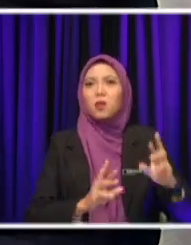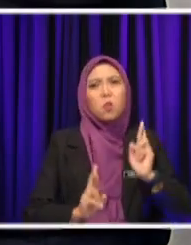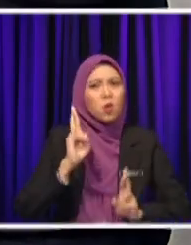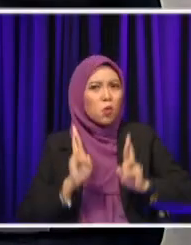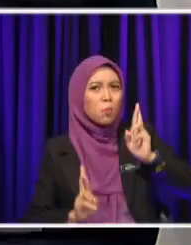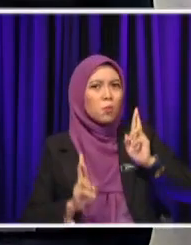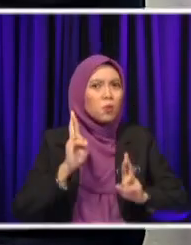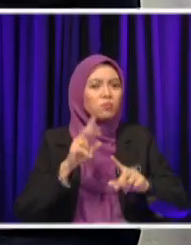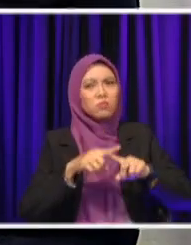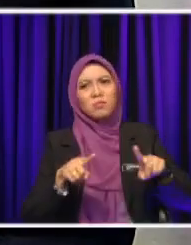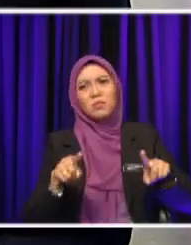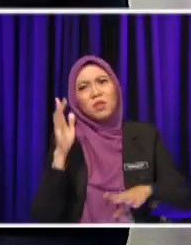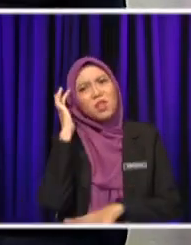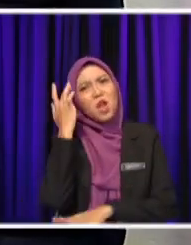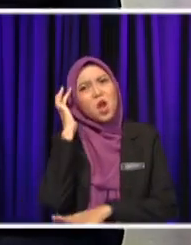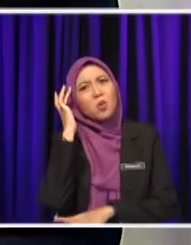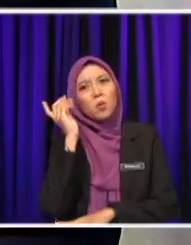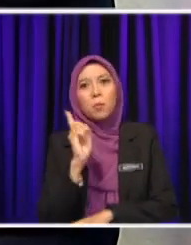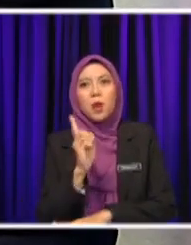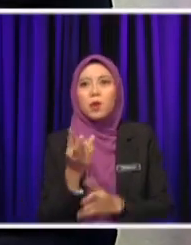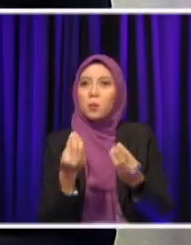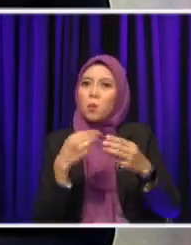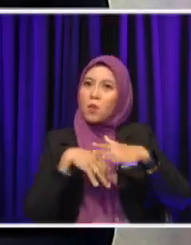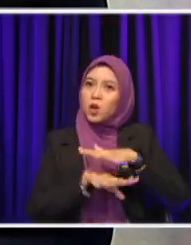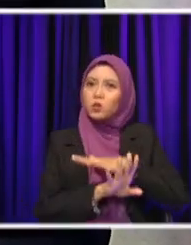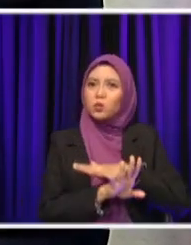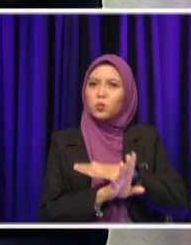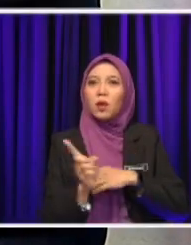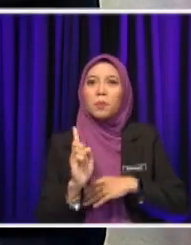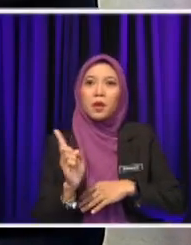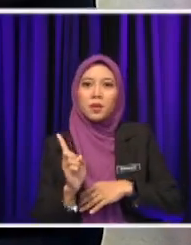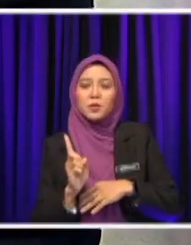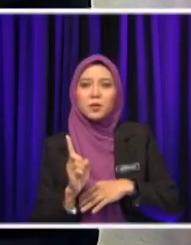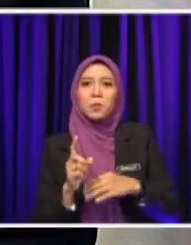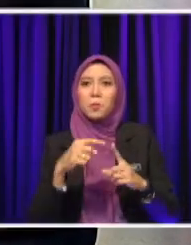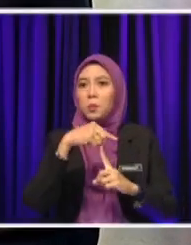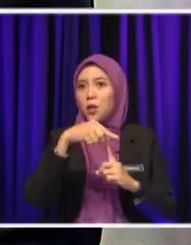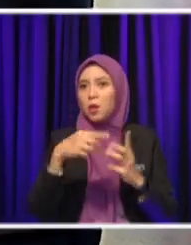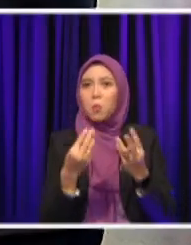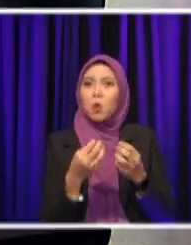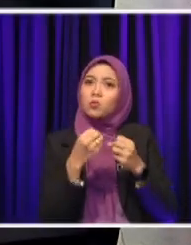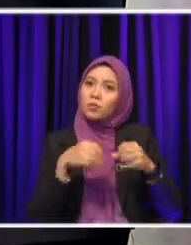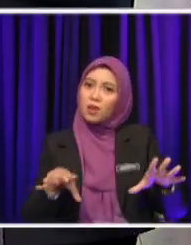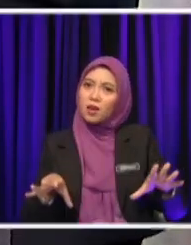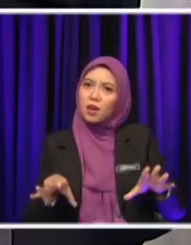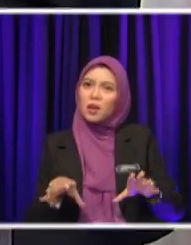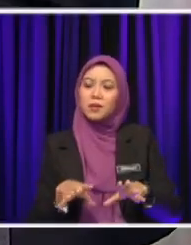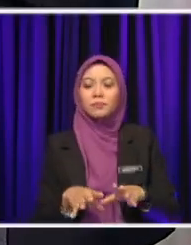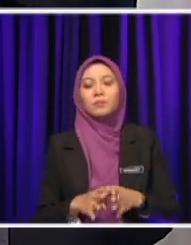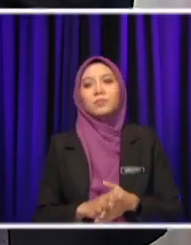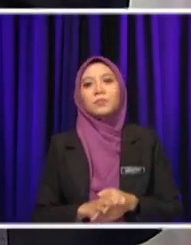Tapi saya confuse lah cikgu, nak masuk dekat mana, nak masuk kat sini ke masuk kat sini, bila nak siap projek saya ni cikgu? Ya, maknanya Aiman nak